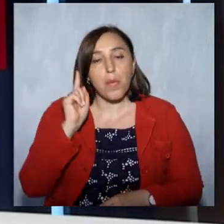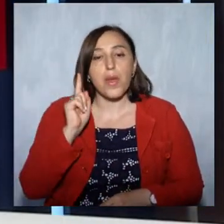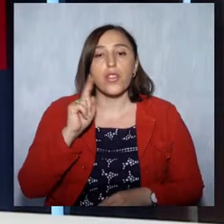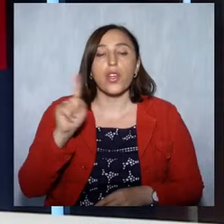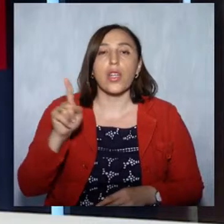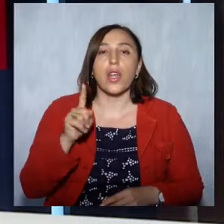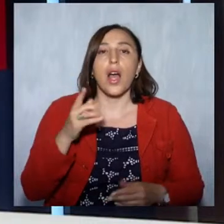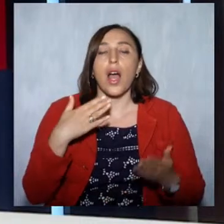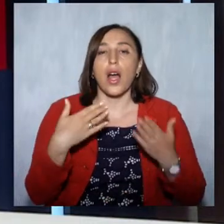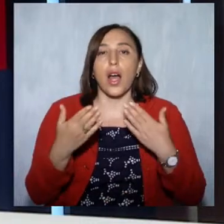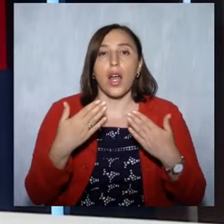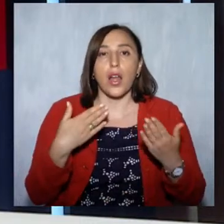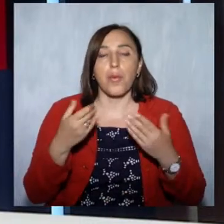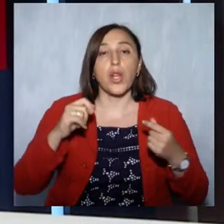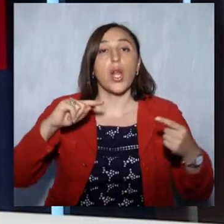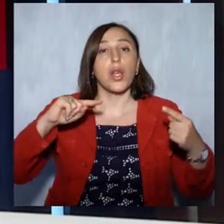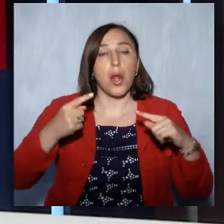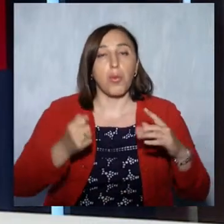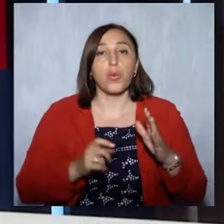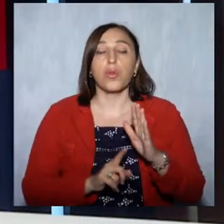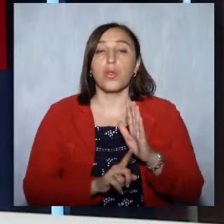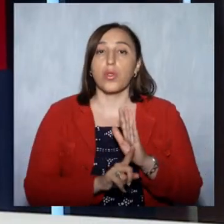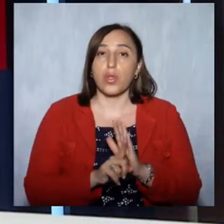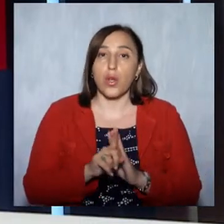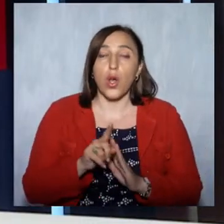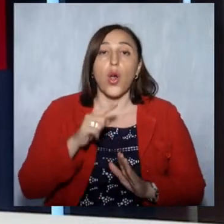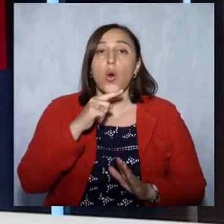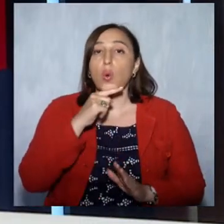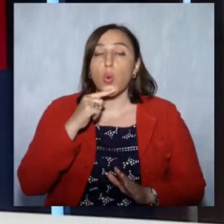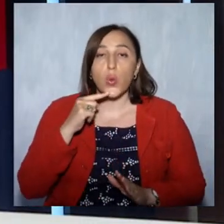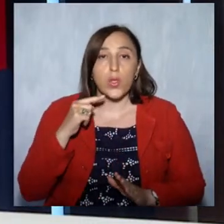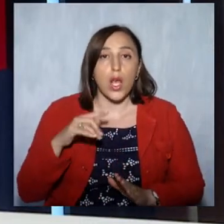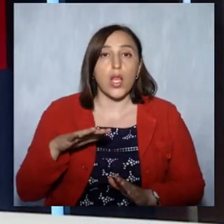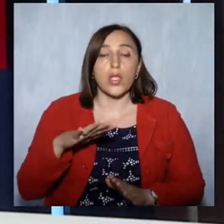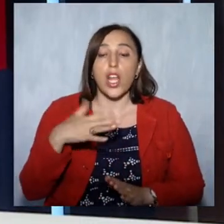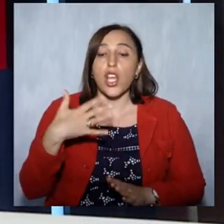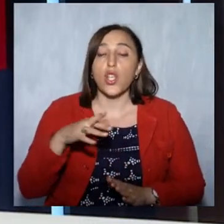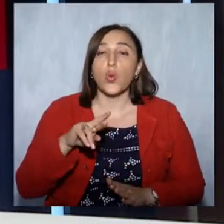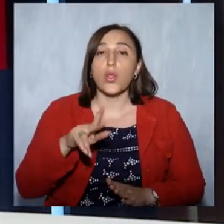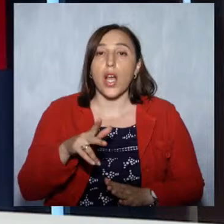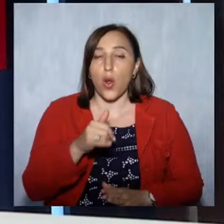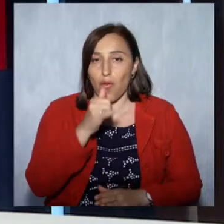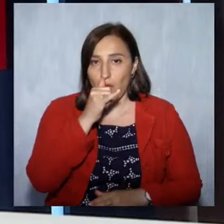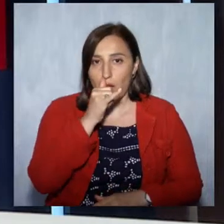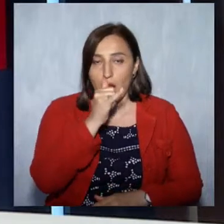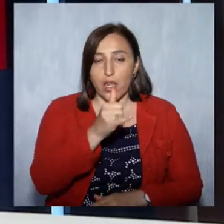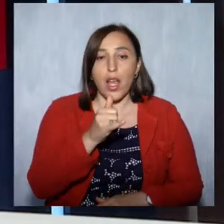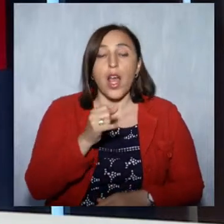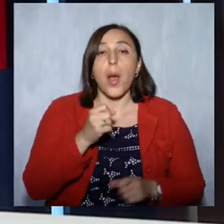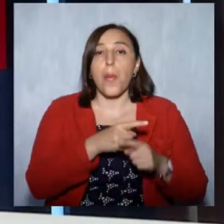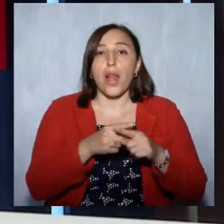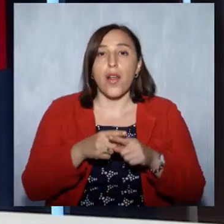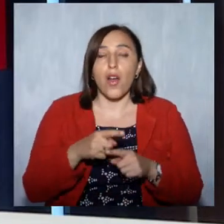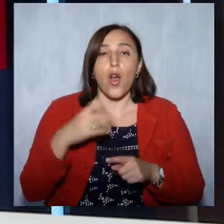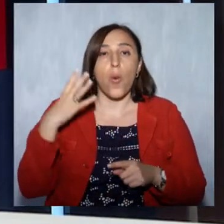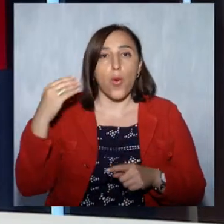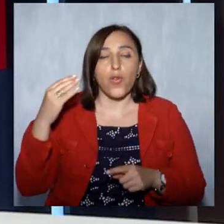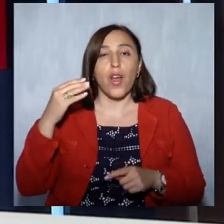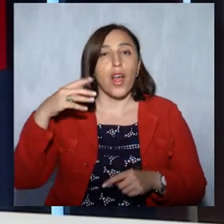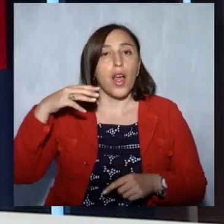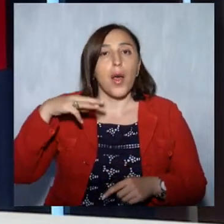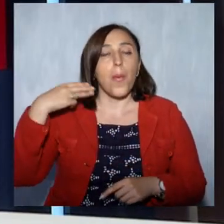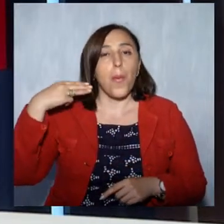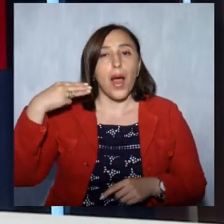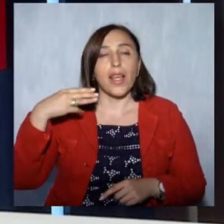հարաբերություններում վերջին շրջանում նկատվող լարվածության ֆոնին Ռուսաստանը 50 տարով արգելել է Բելարուսում, Մոլդովայում ու Պակիստանում